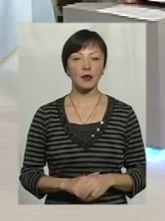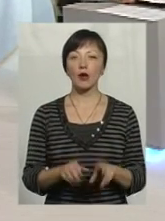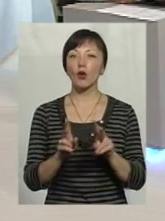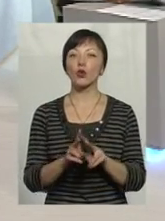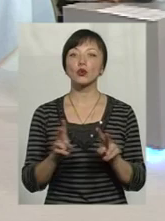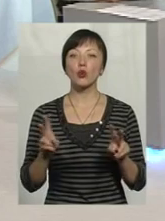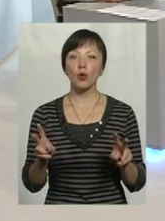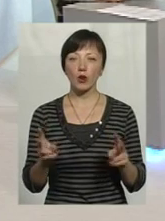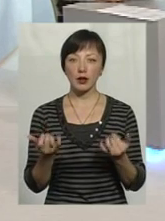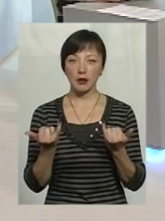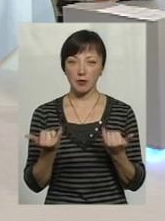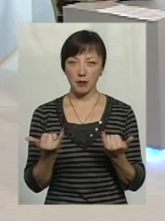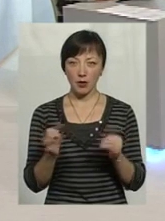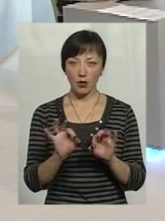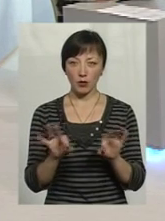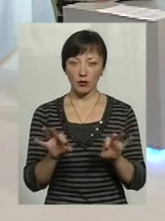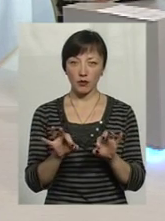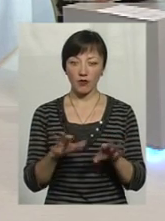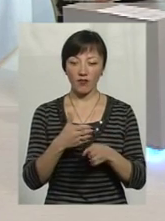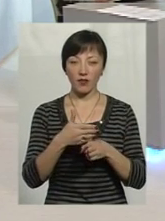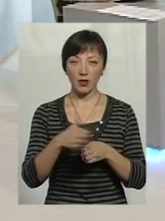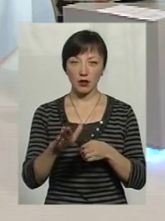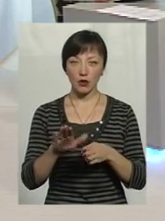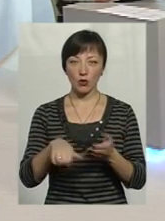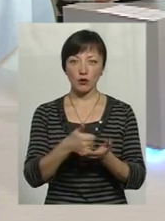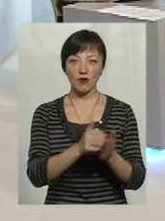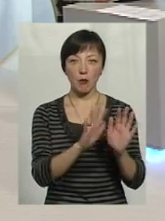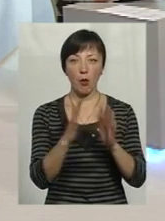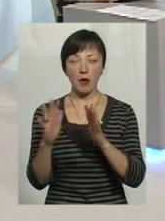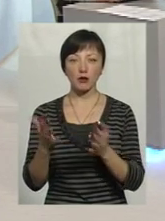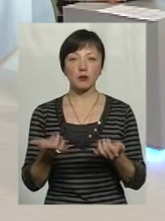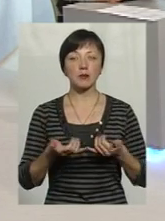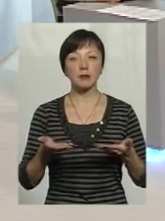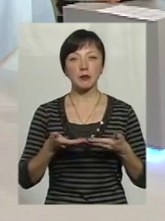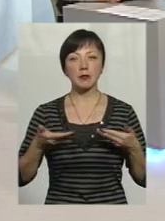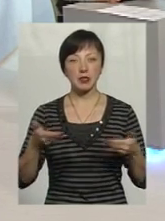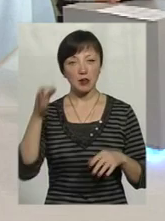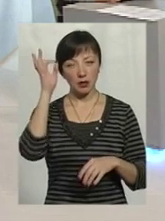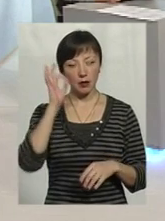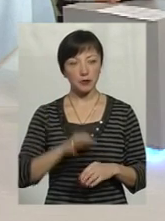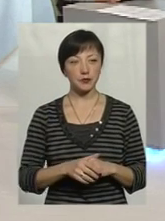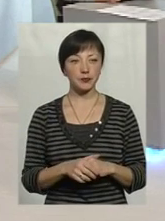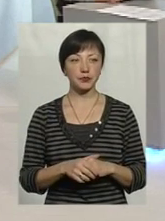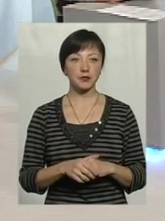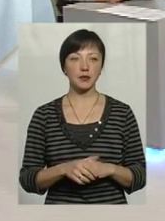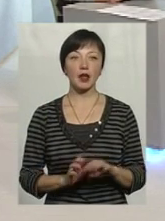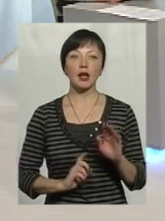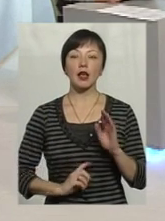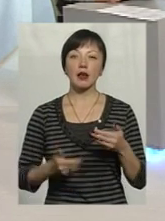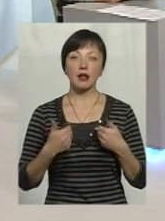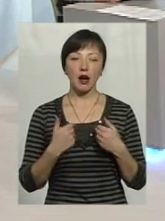хто нам виділить основні моменти, щоб ми зразу... Ну, давайте я